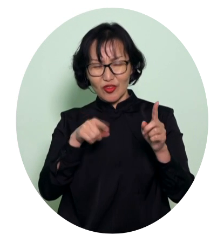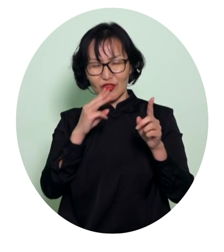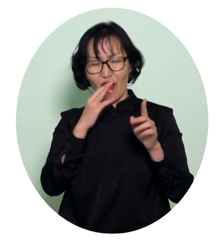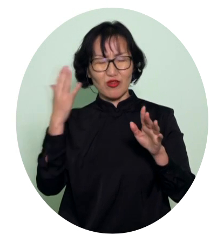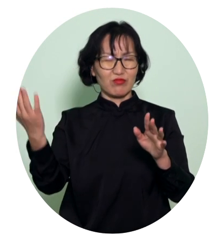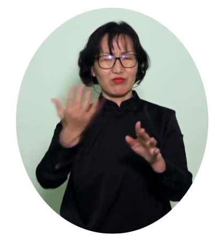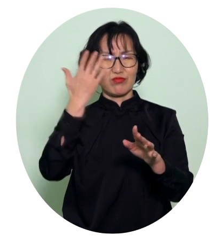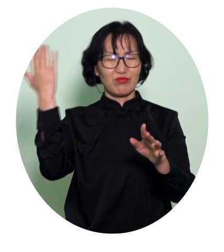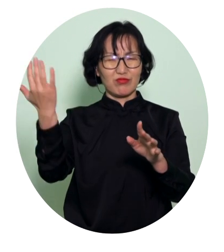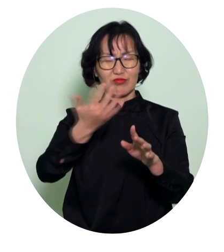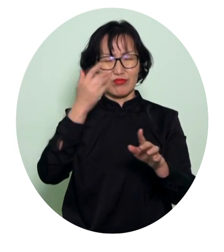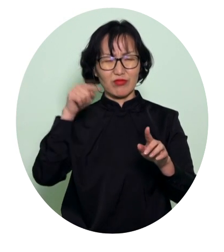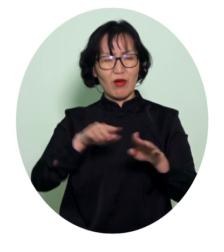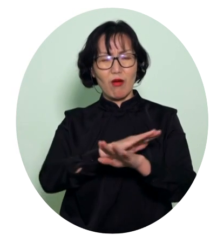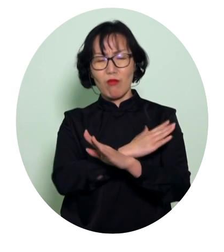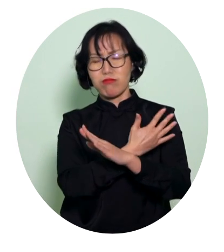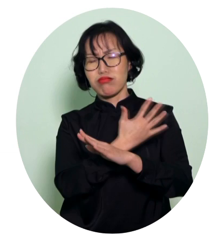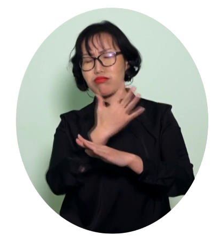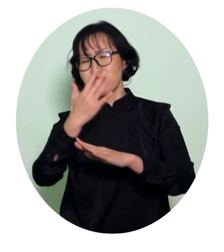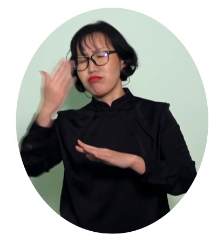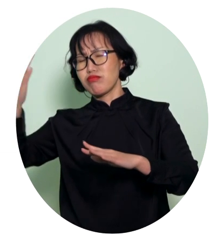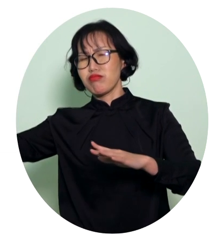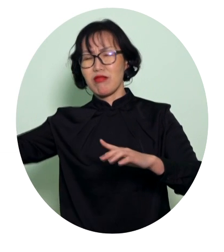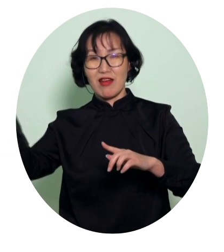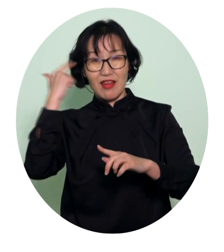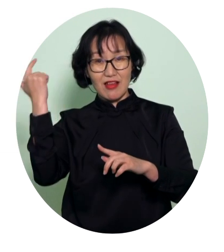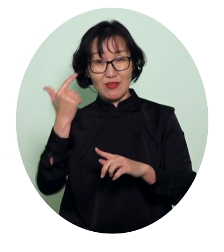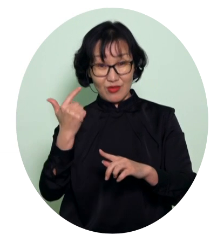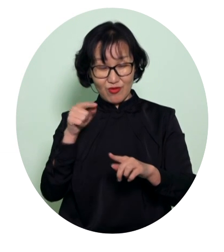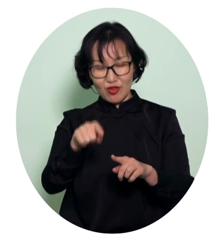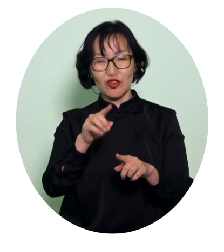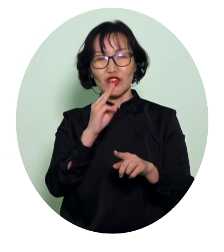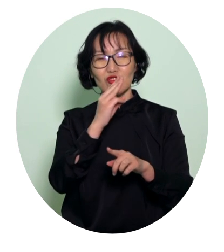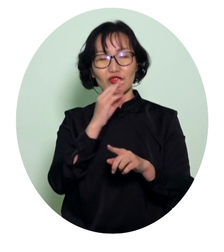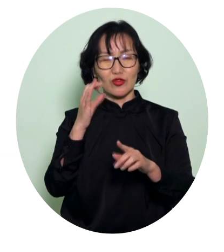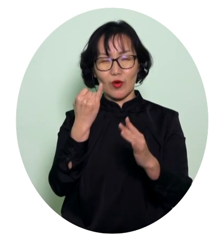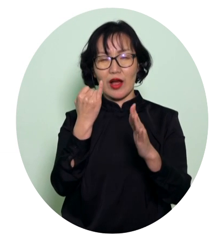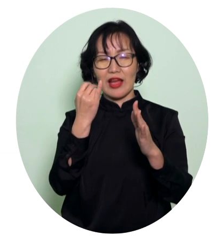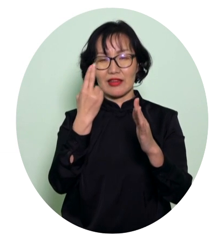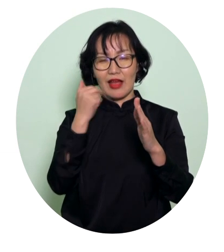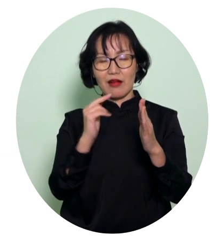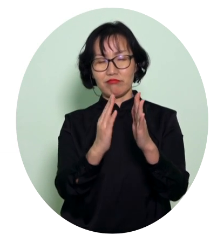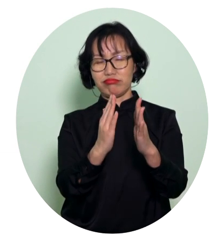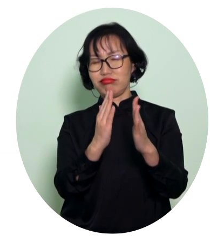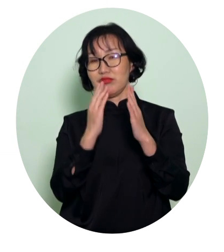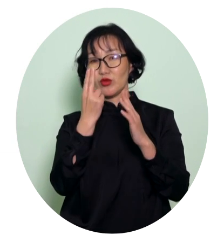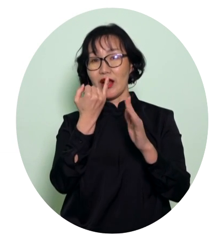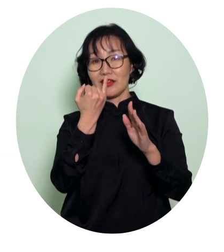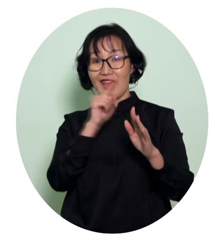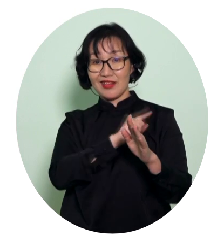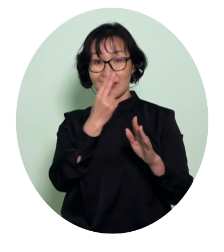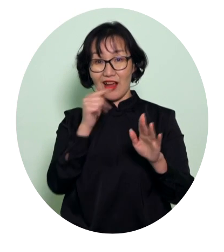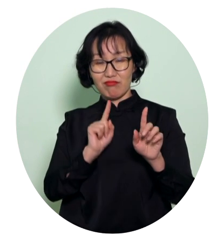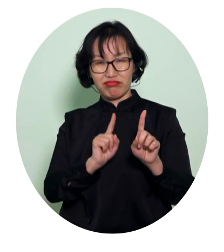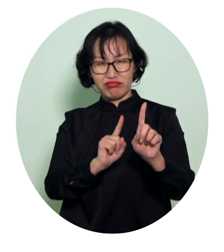хоёр тоос бичгтийн хөндийг томолдож тоос тоосны дундаас 6 дааг сугарсансан